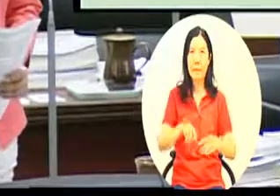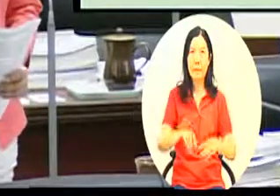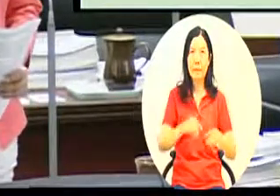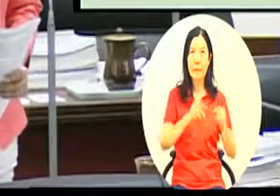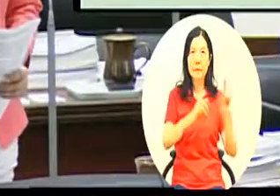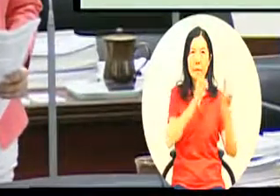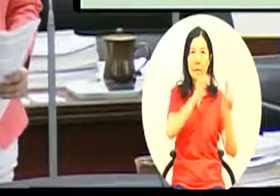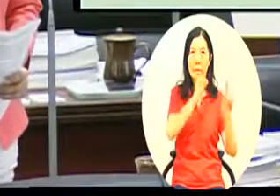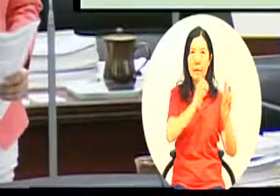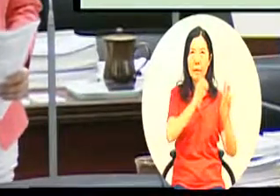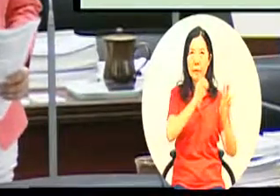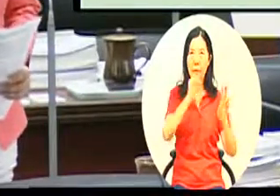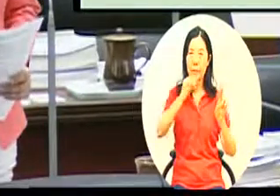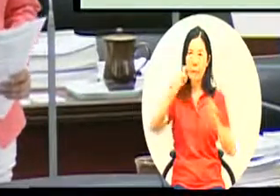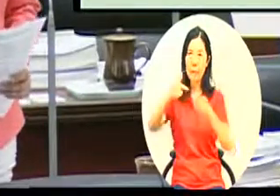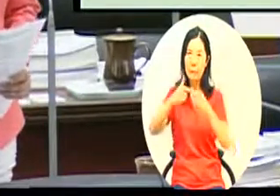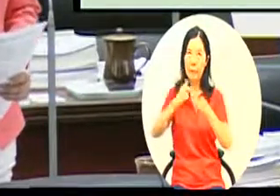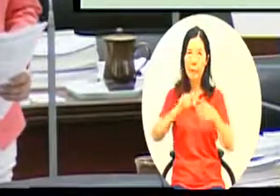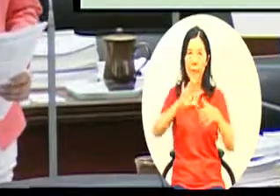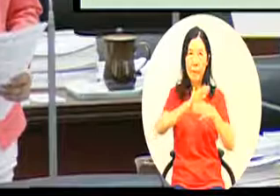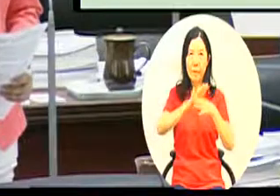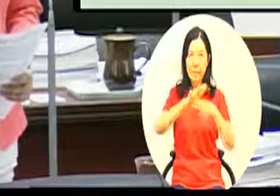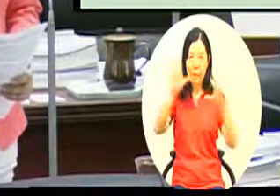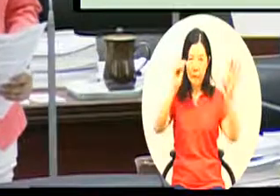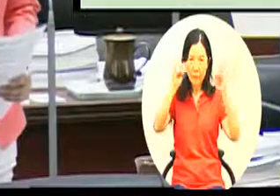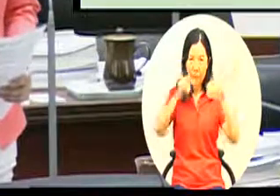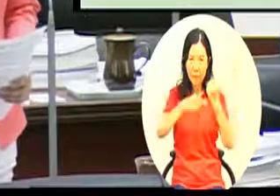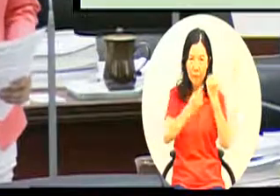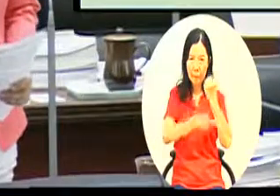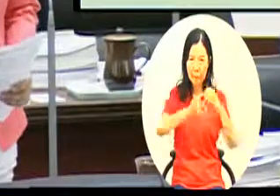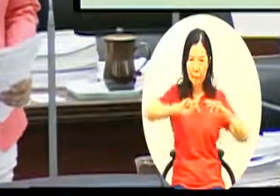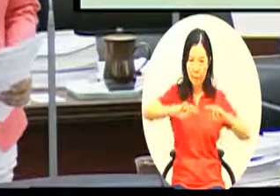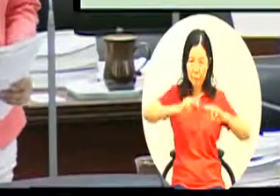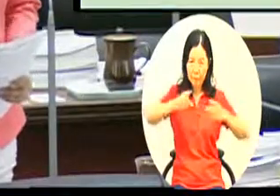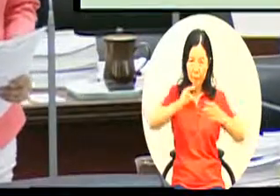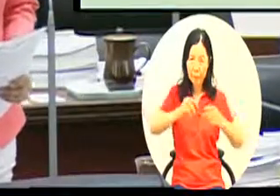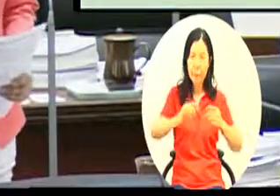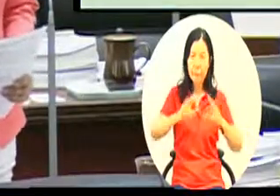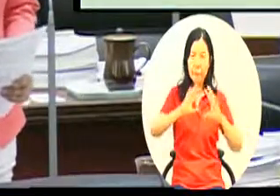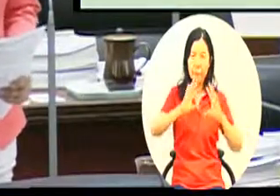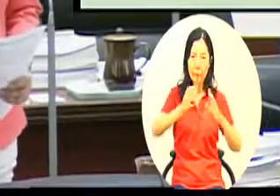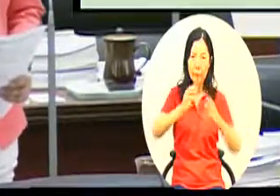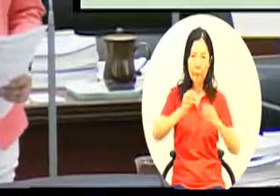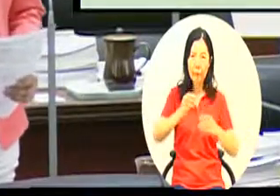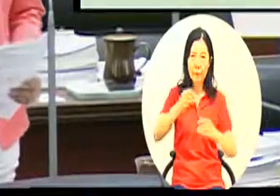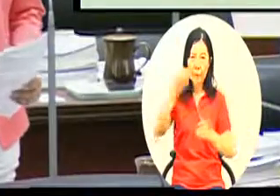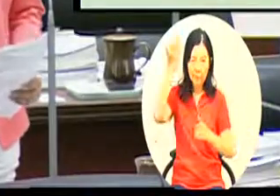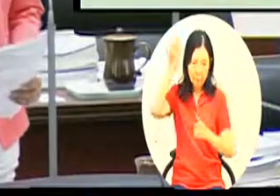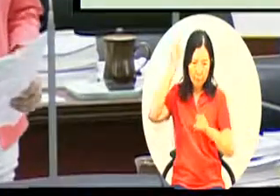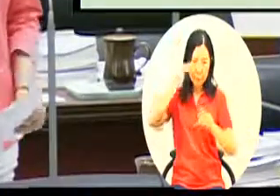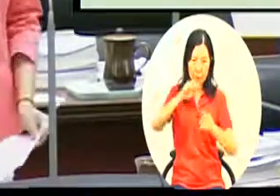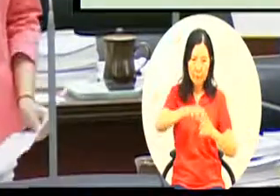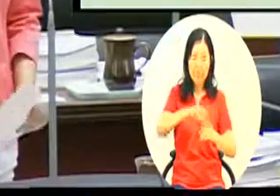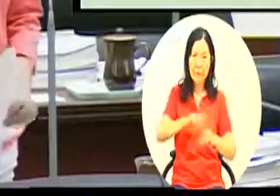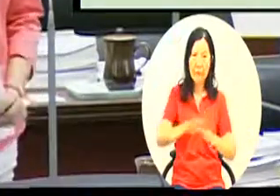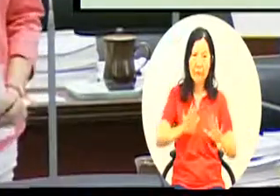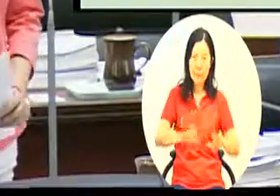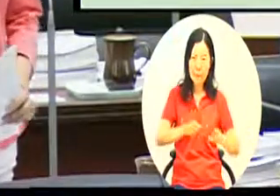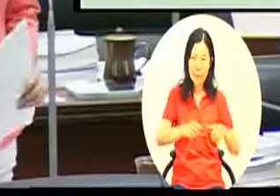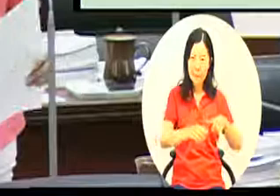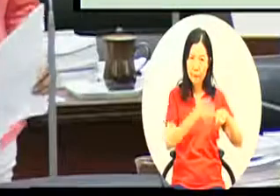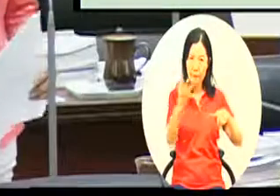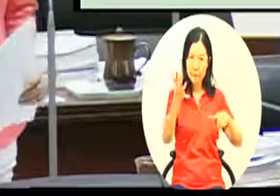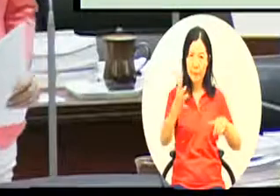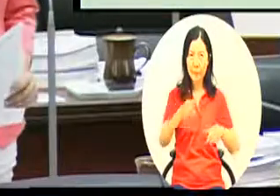们因应一个文资法，所以跟它修正为国定遗址。那现况呢是属于开放的空